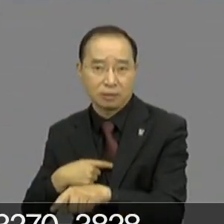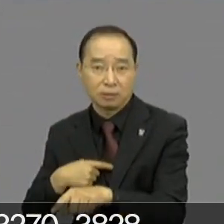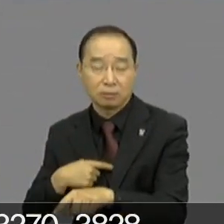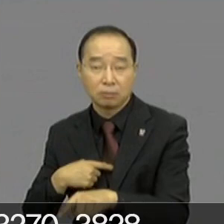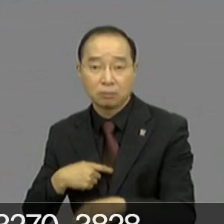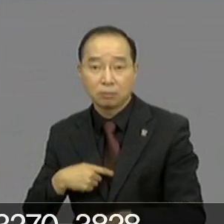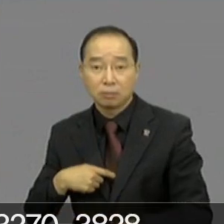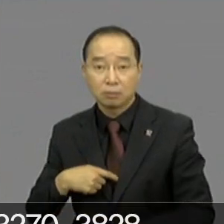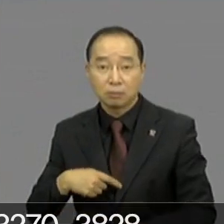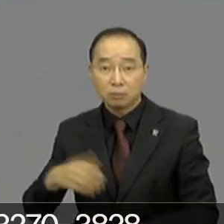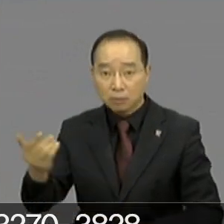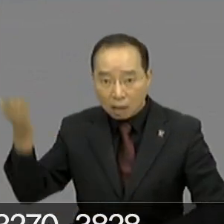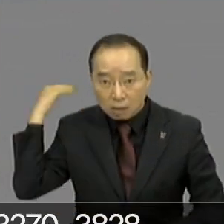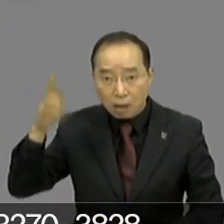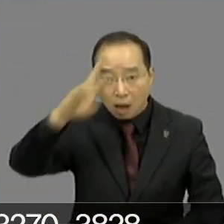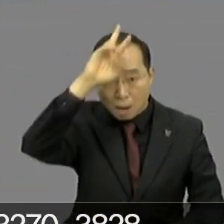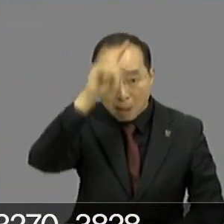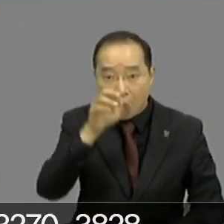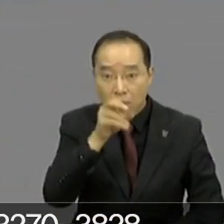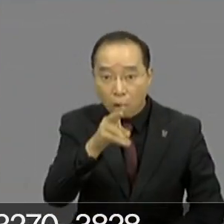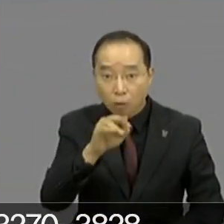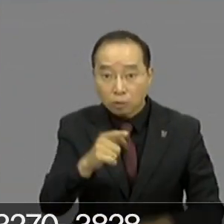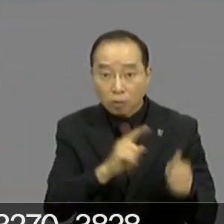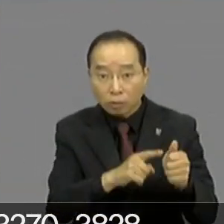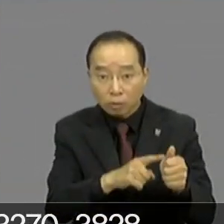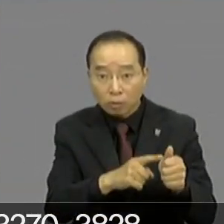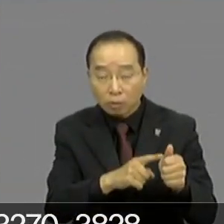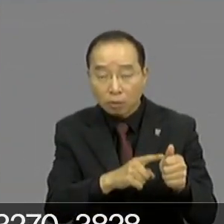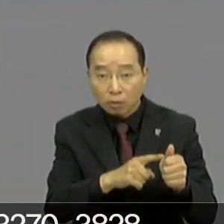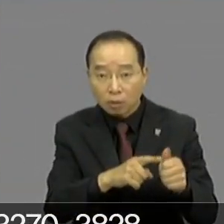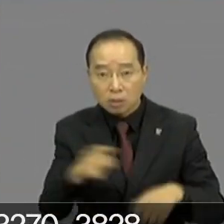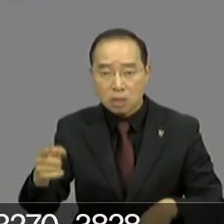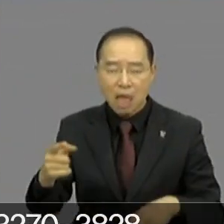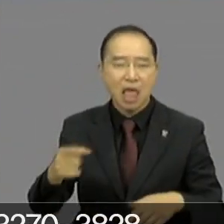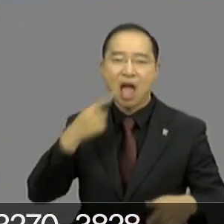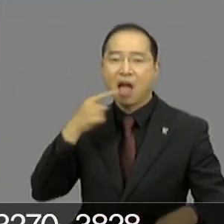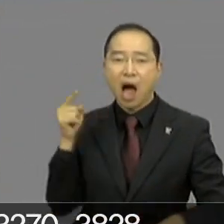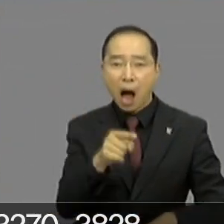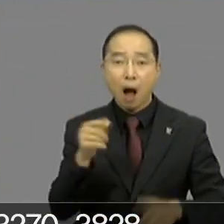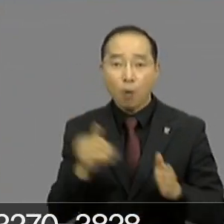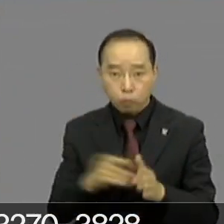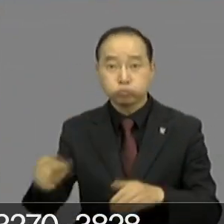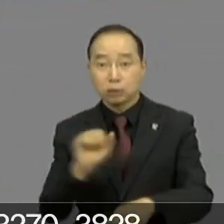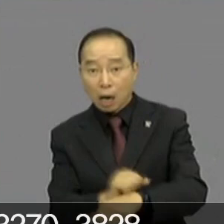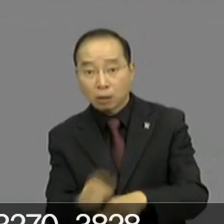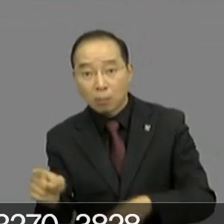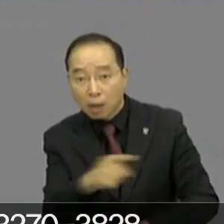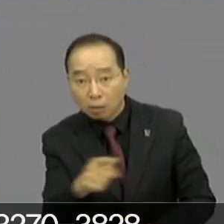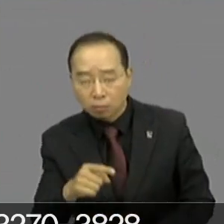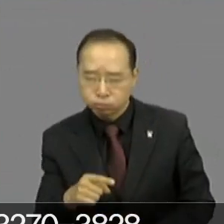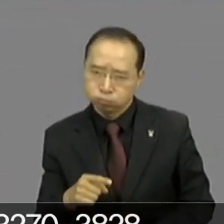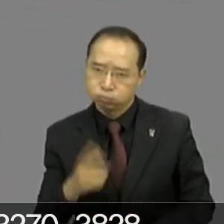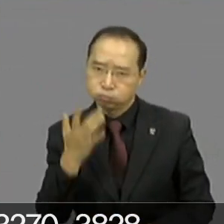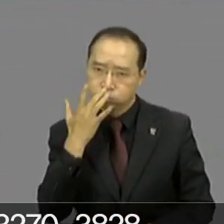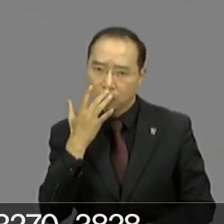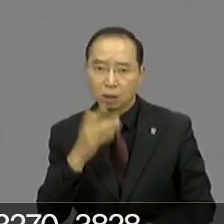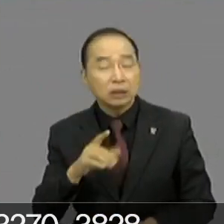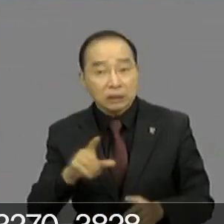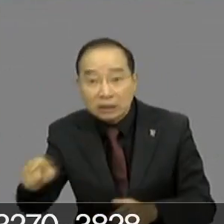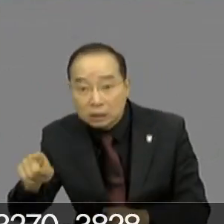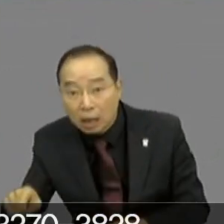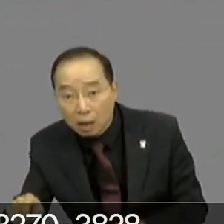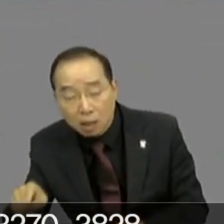2집 박영선 후보의 그 말에 대해서 도저히 동의할 수 없다 당시의 박영수 보고 고소할 라고까지 했다